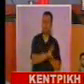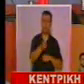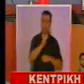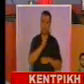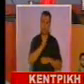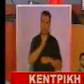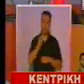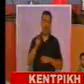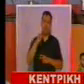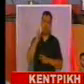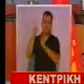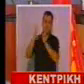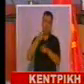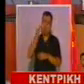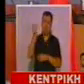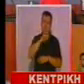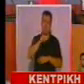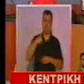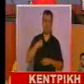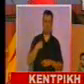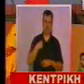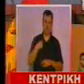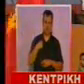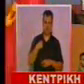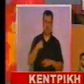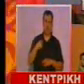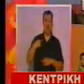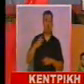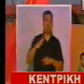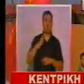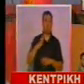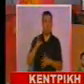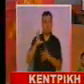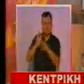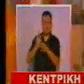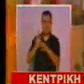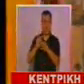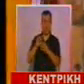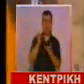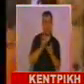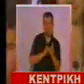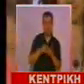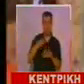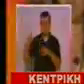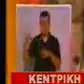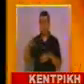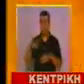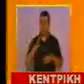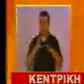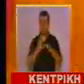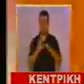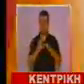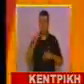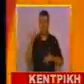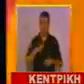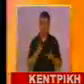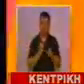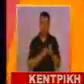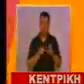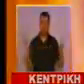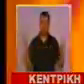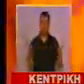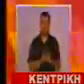θέλει σύμμαχό του το κουκουέ ο ΣΥΡΙΖΑ. Επιθυμεί ένα κουκουέ αποδυναμωμένο και μάλιστα